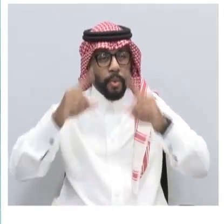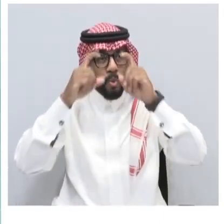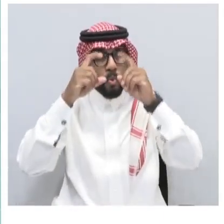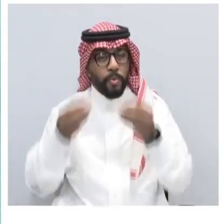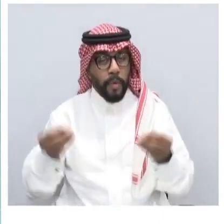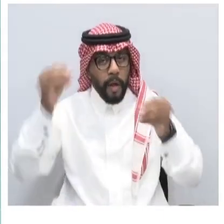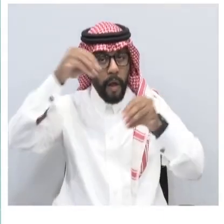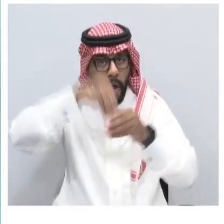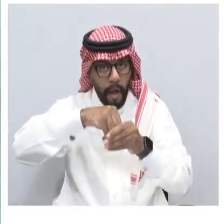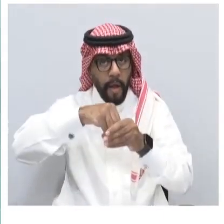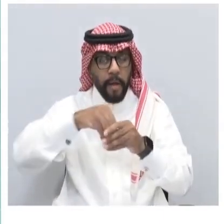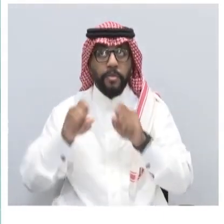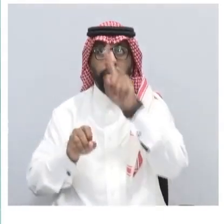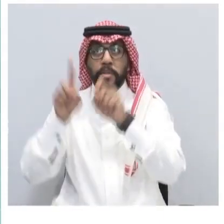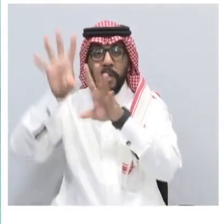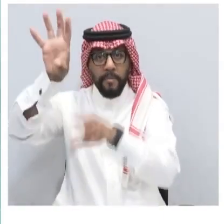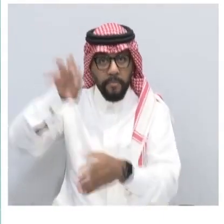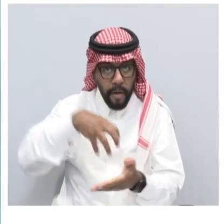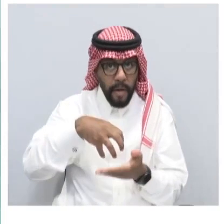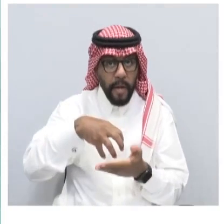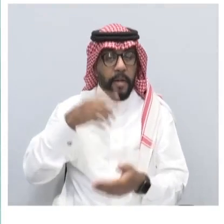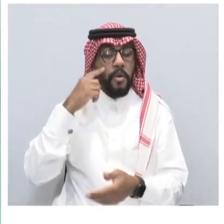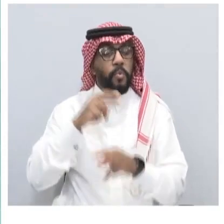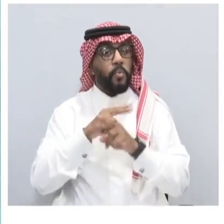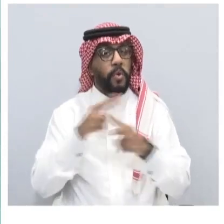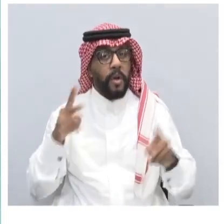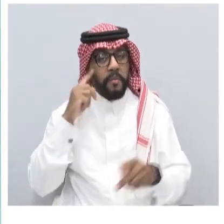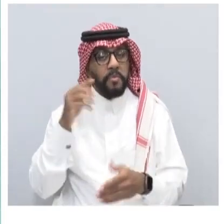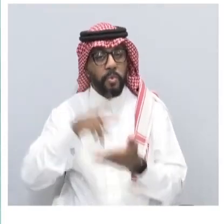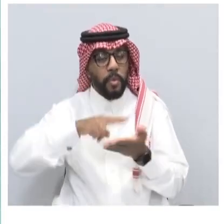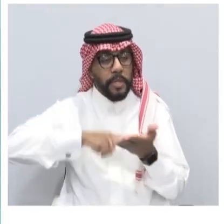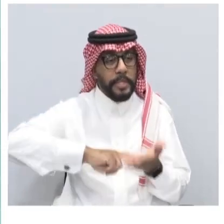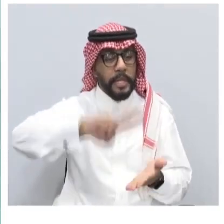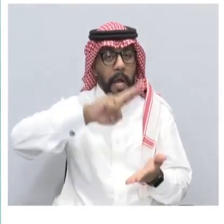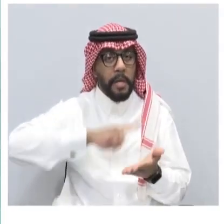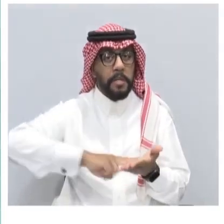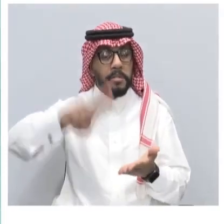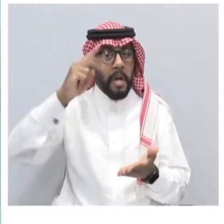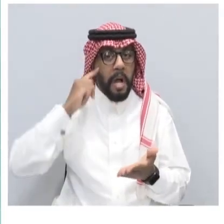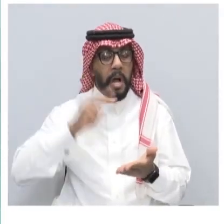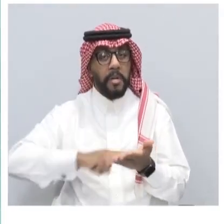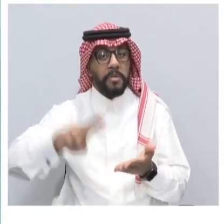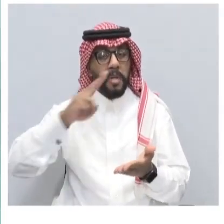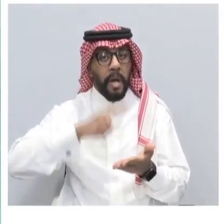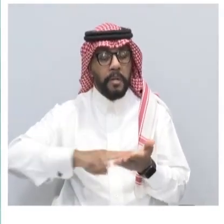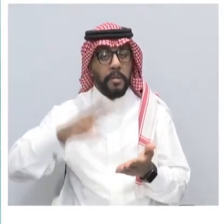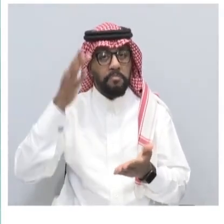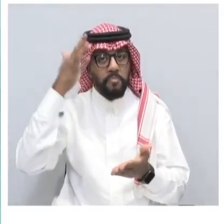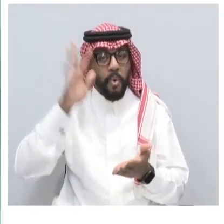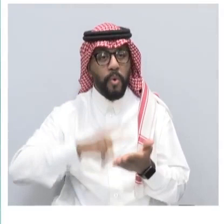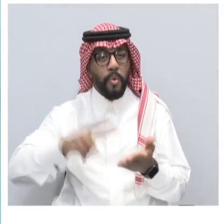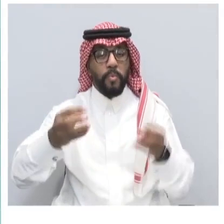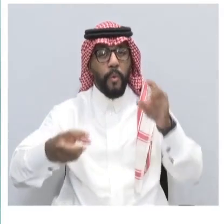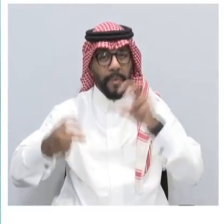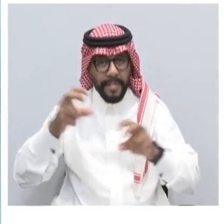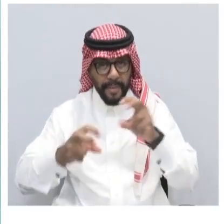عبر الانترنت بالاضافه الى كيفيه انشاء وارسال رسائل او دعوات او رسائل بريد